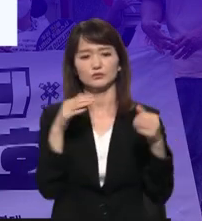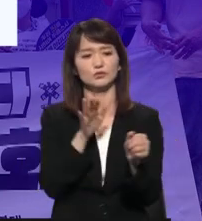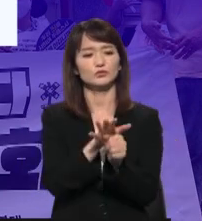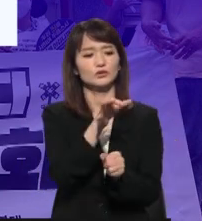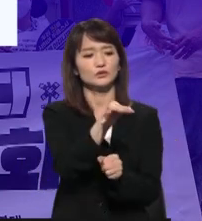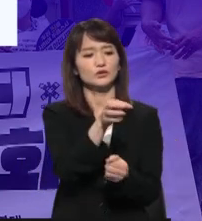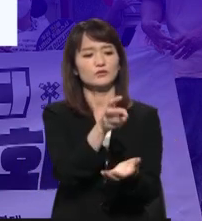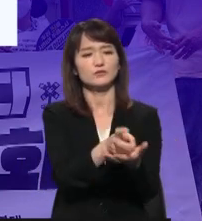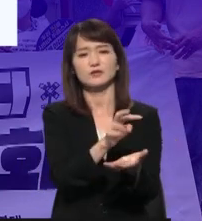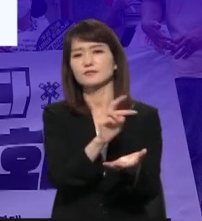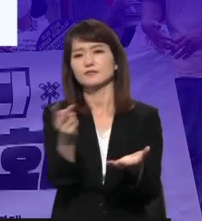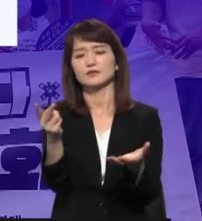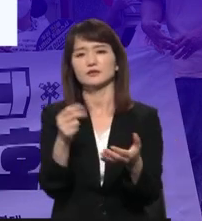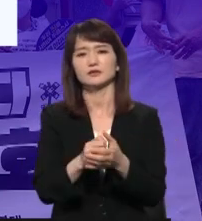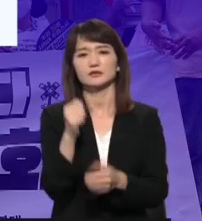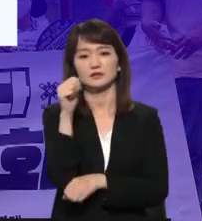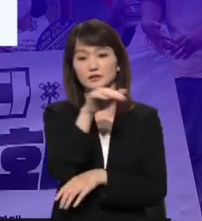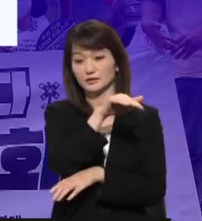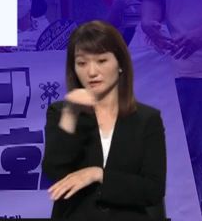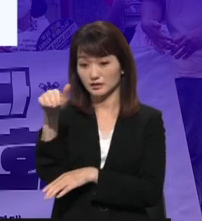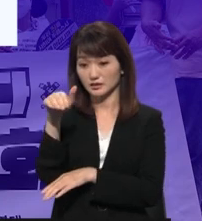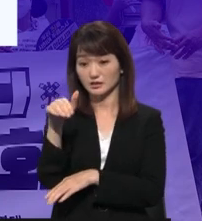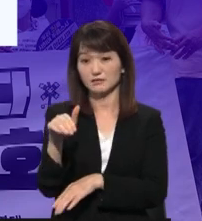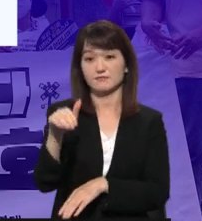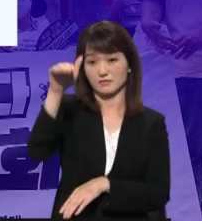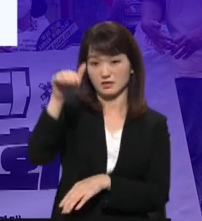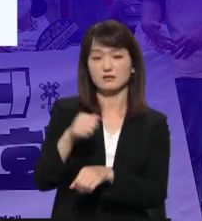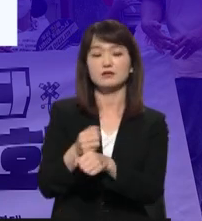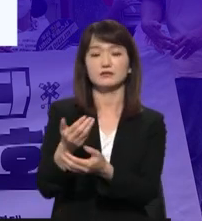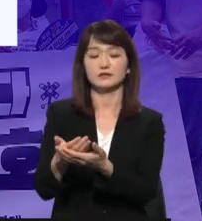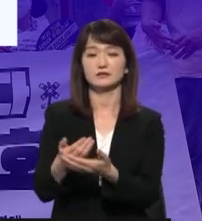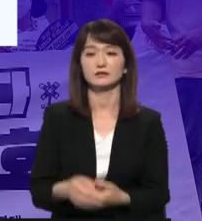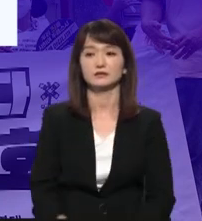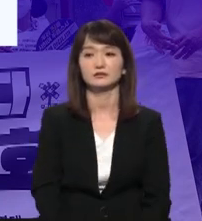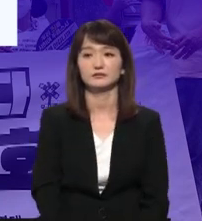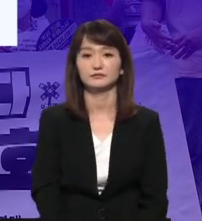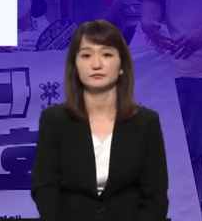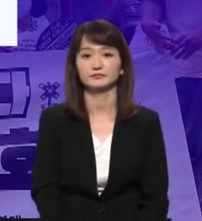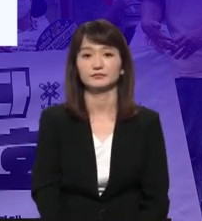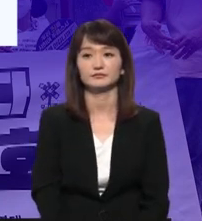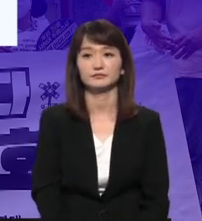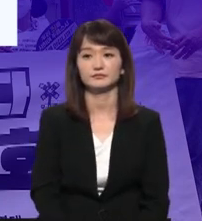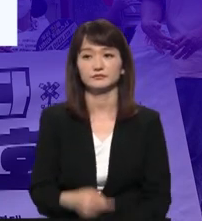그리고 실링의 파일을 좀 늘려달라라는 것을 2조